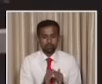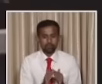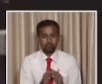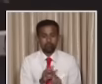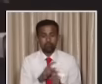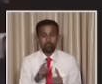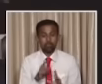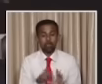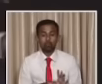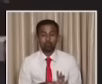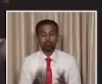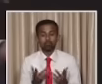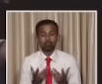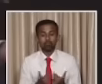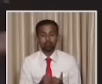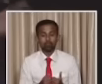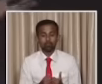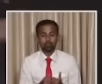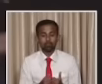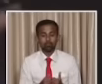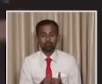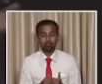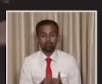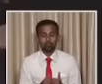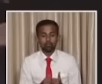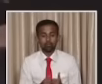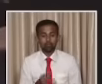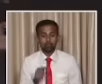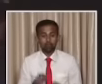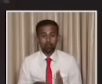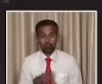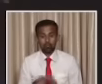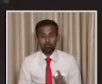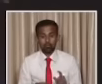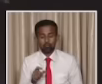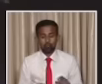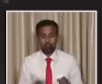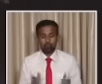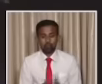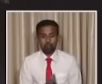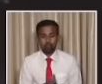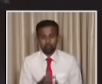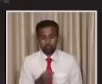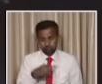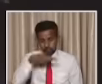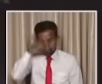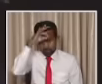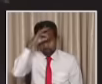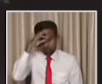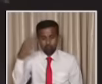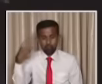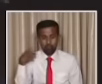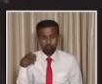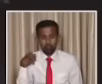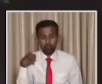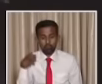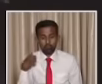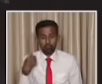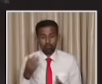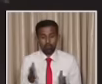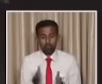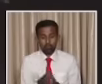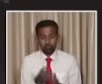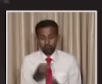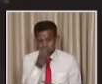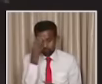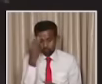කීයක්ද? දැන් මේ රටේ ජනතාවත් එක්ක සිංහල ජනතාව එක්ක මුස්ලිම් ජනතාවත් එක්ක මේ